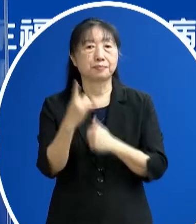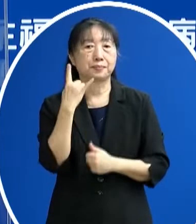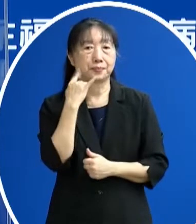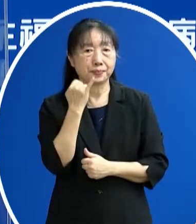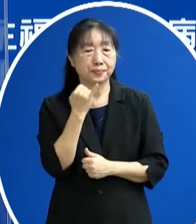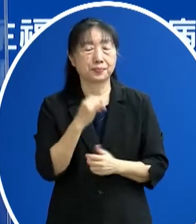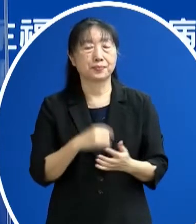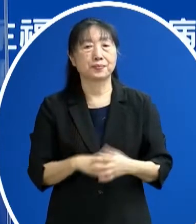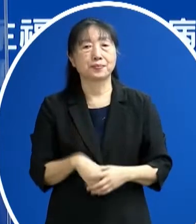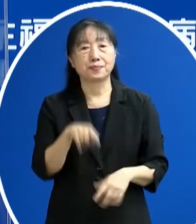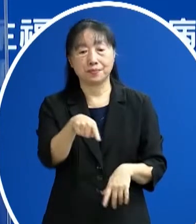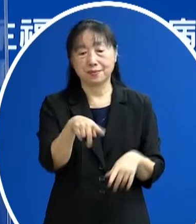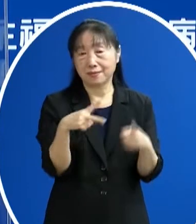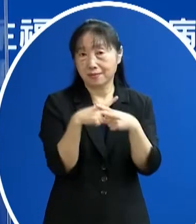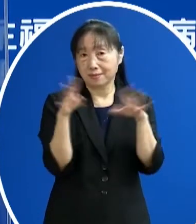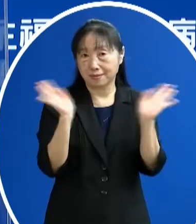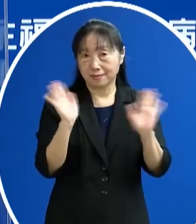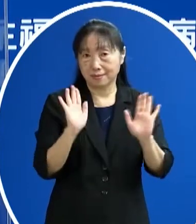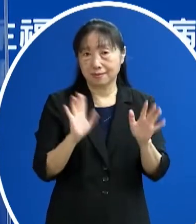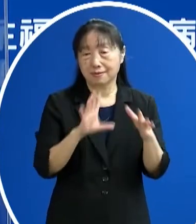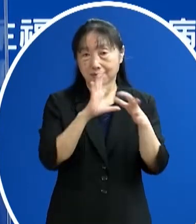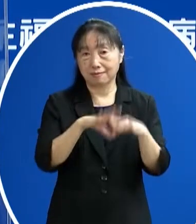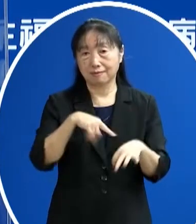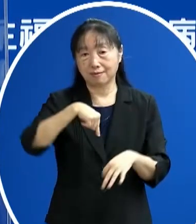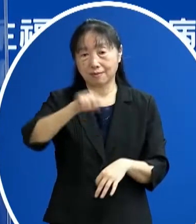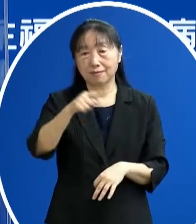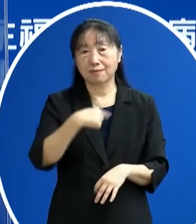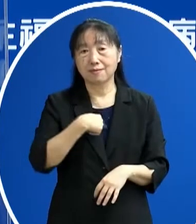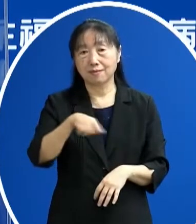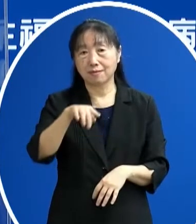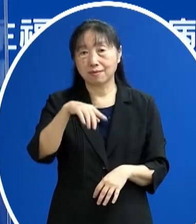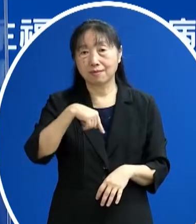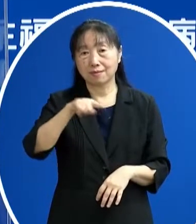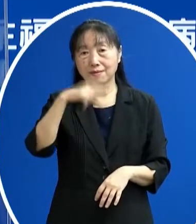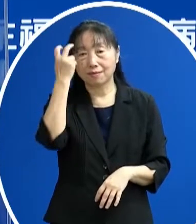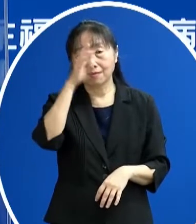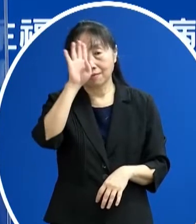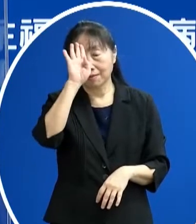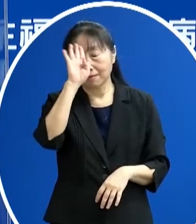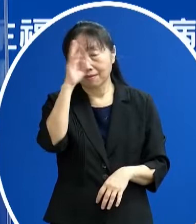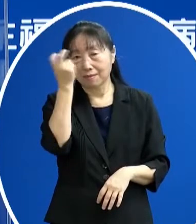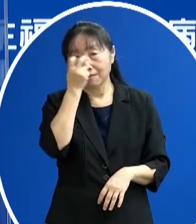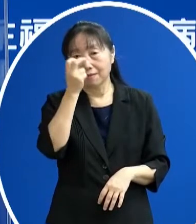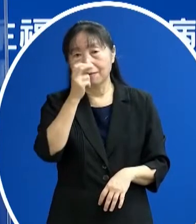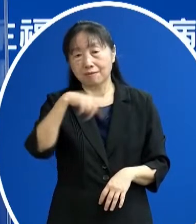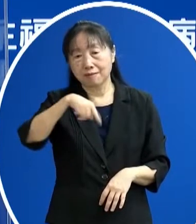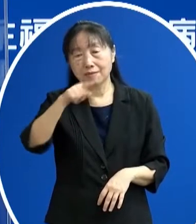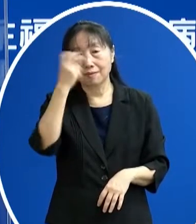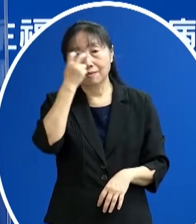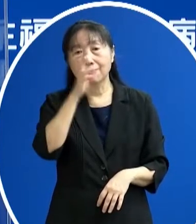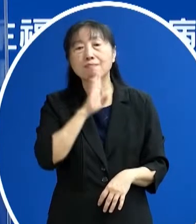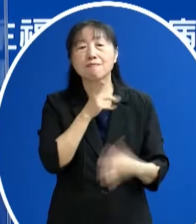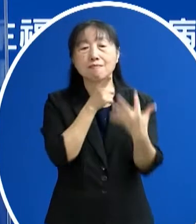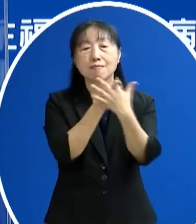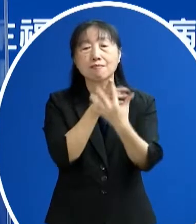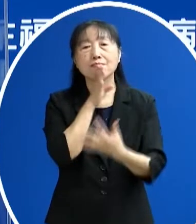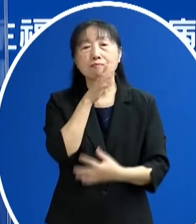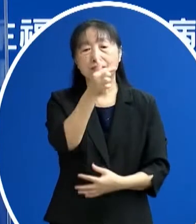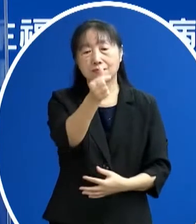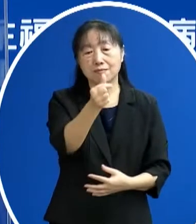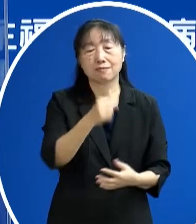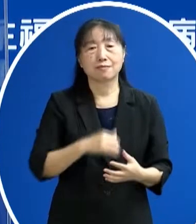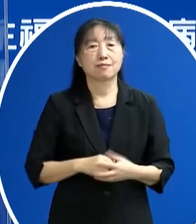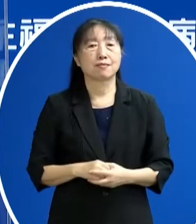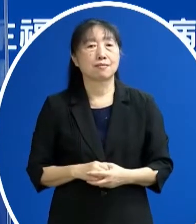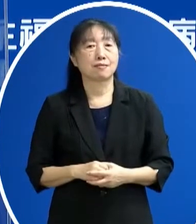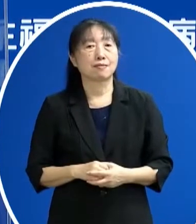里面当然是小孩子哈，他因为哈去看病。哦，有相关的一个症状，然后被验出来，哦